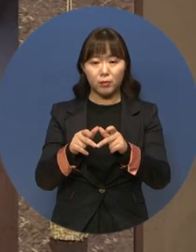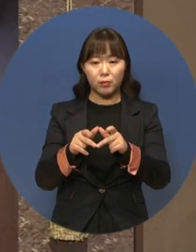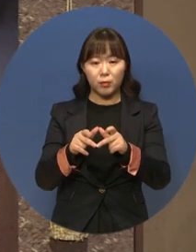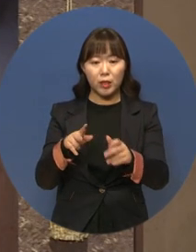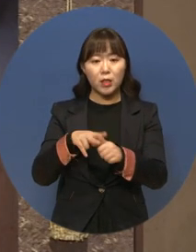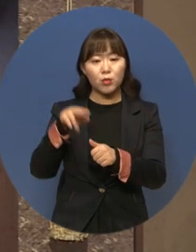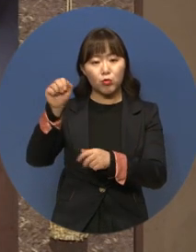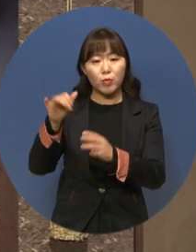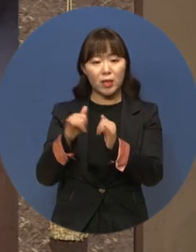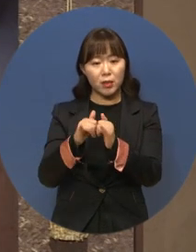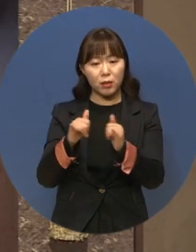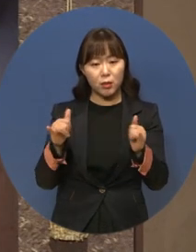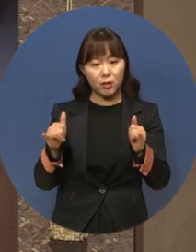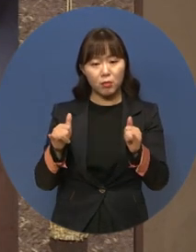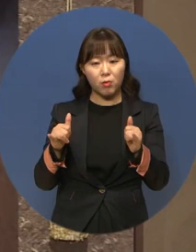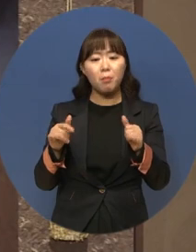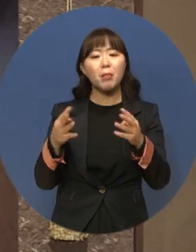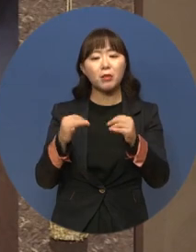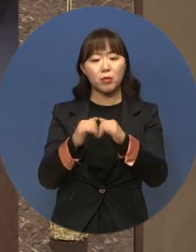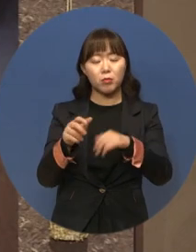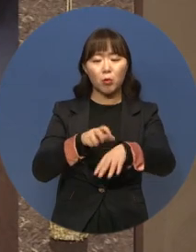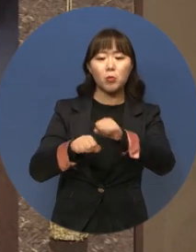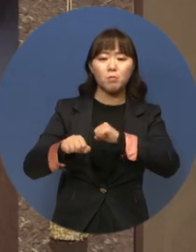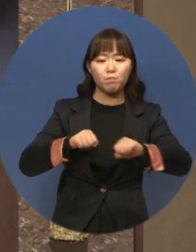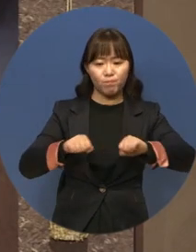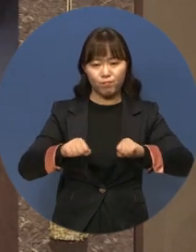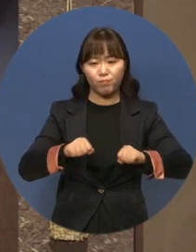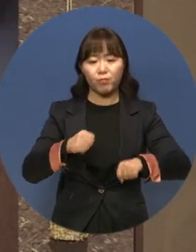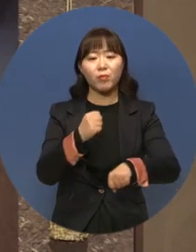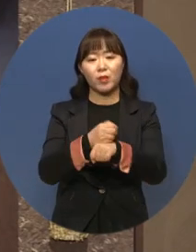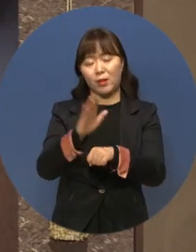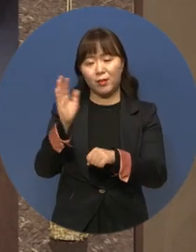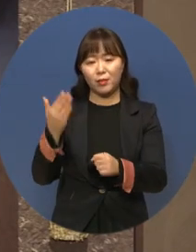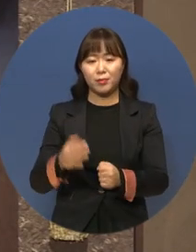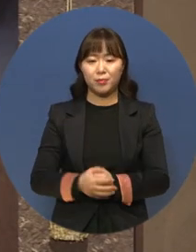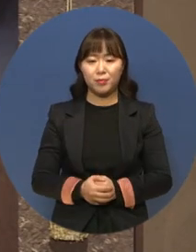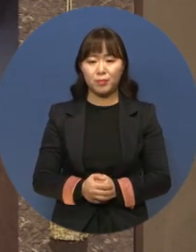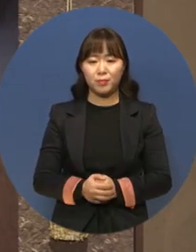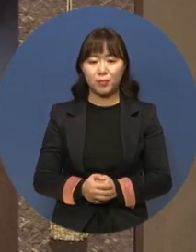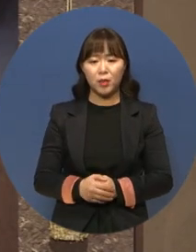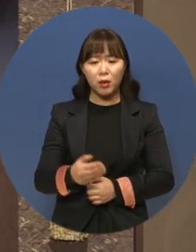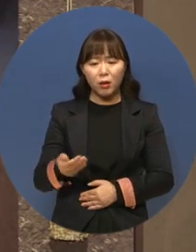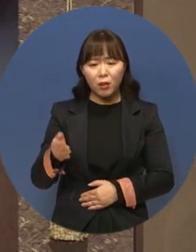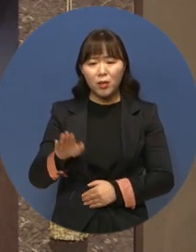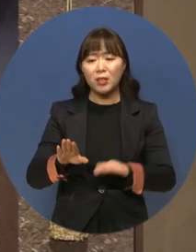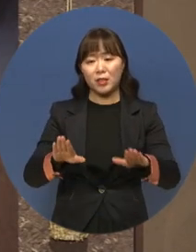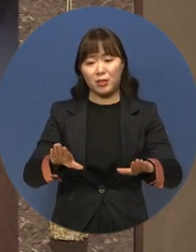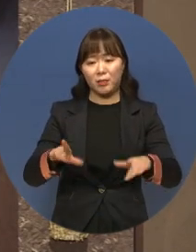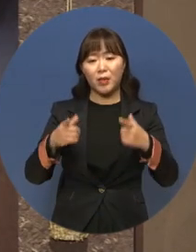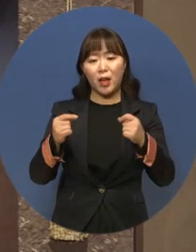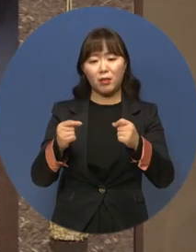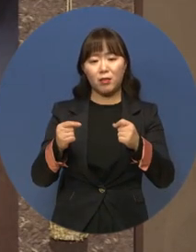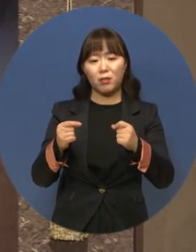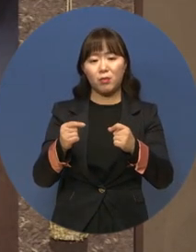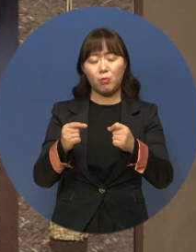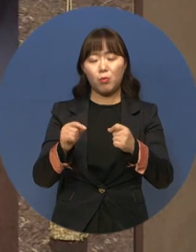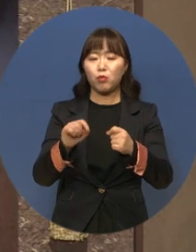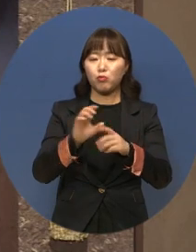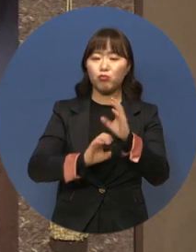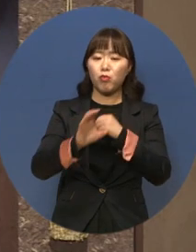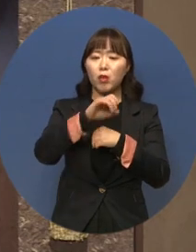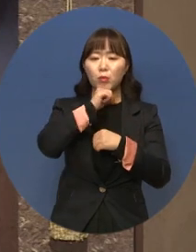출마 대상자들이 많은 사람들이 적극적으로 장애인 활동을 하게 돼요. 네. 근데 지금은 그런 어드밴티지가 없기